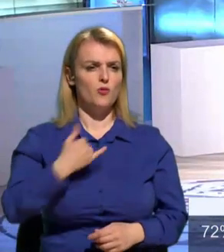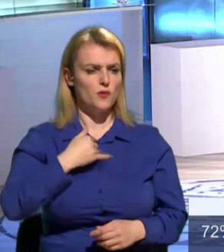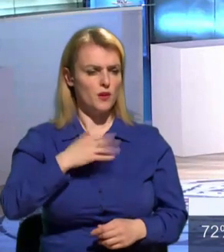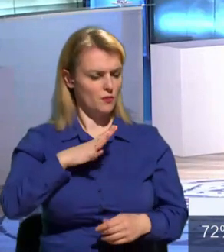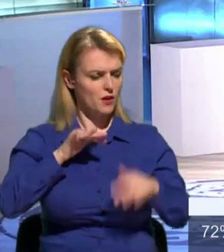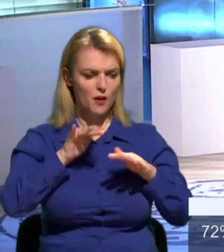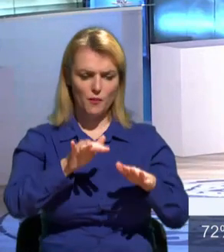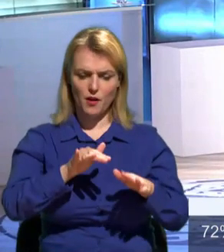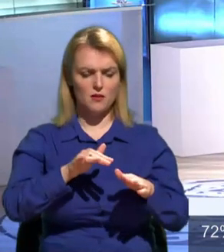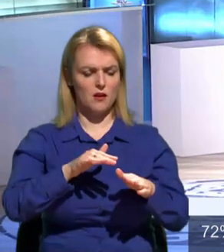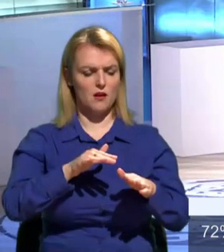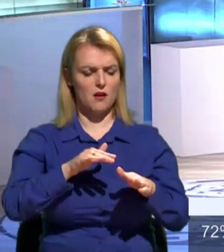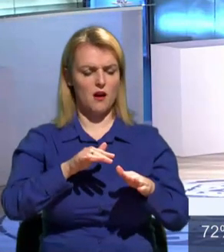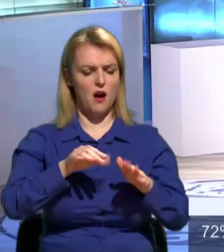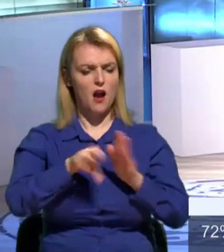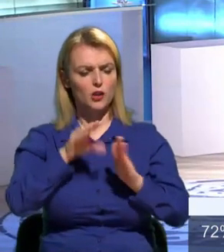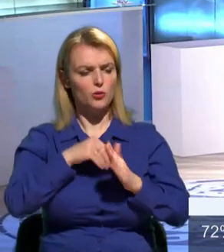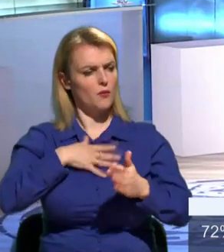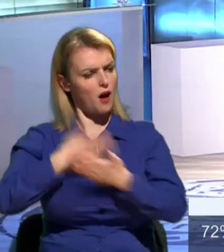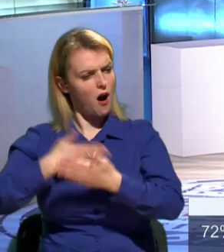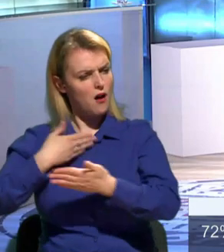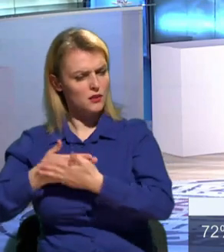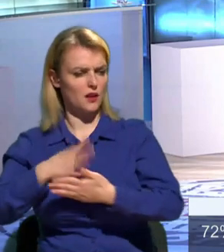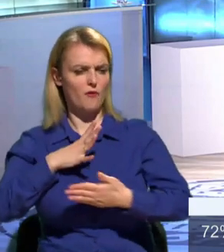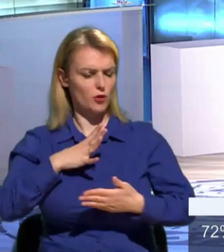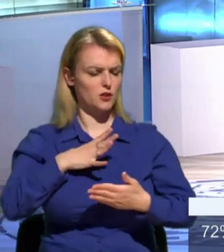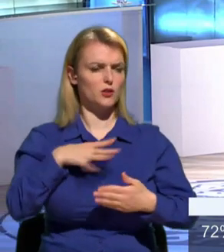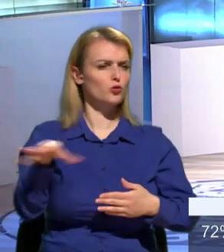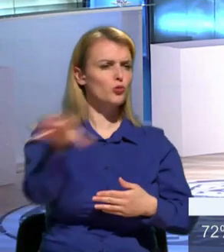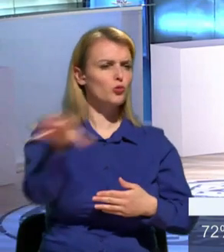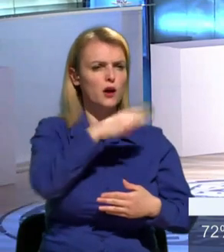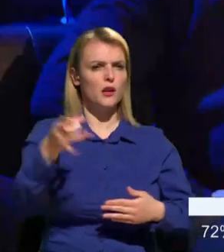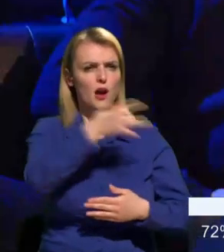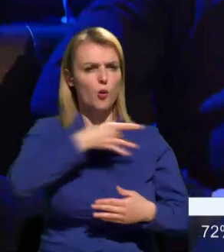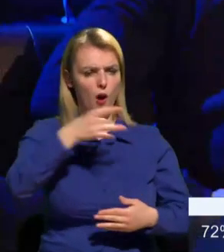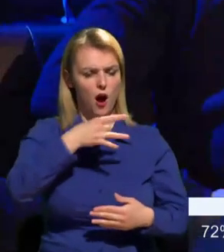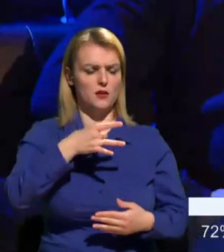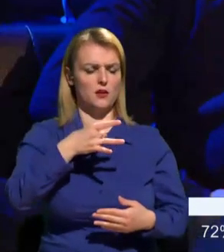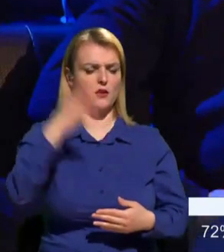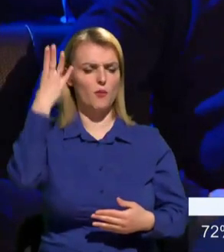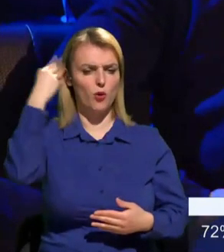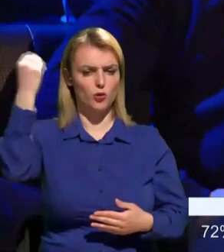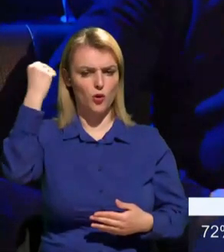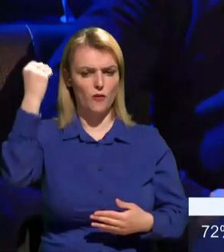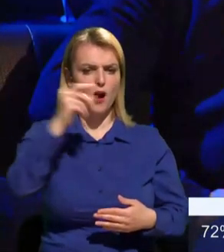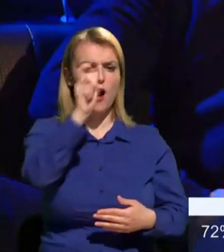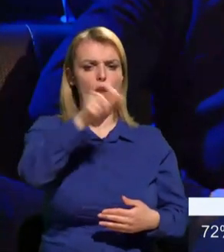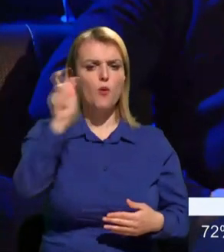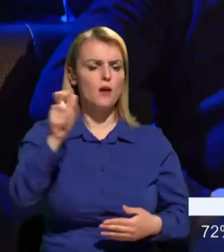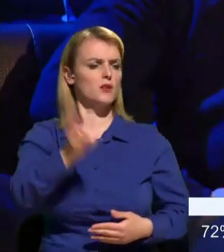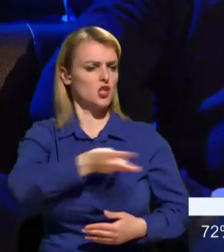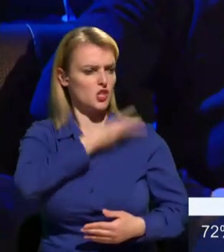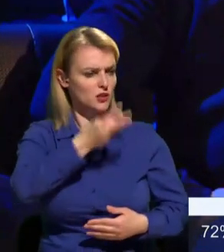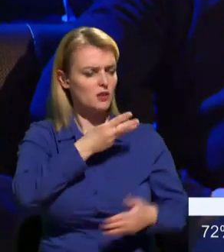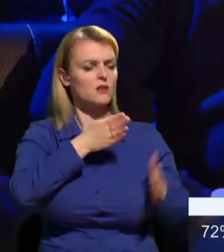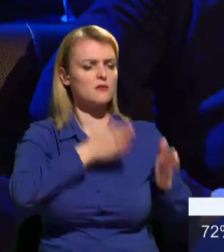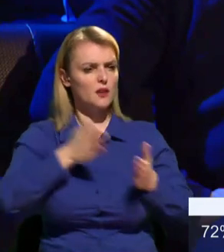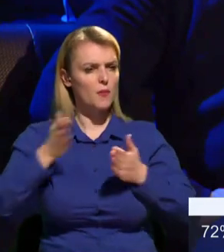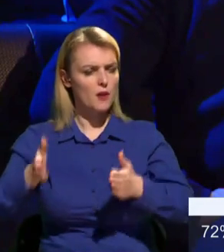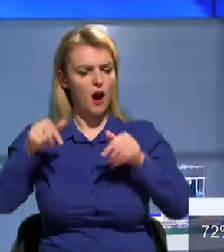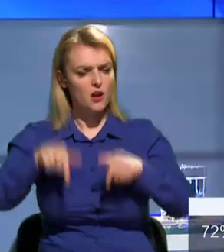activă și în turul 1, am fost în toate raioanele Republicii Moldova, peste 240 de întrevederi, oamenii își doresc